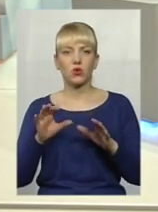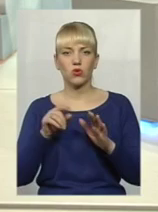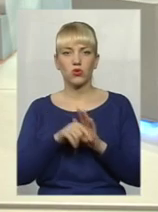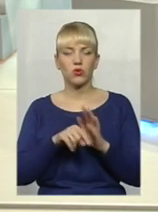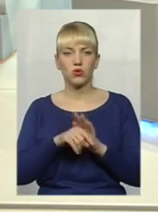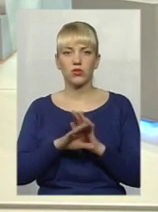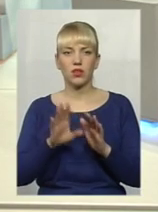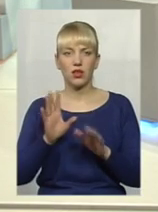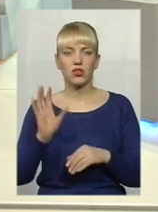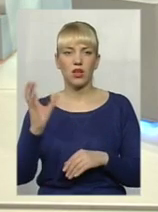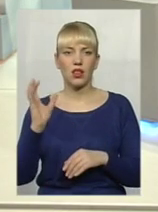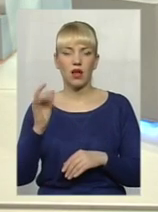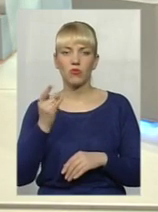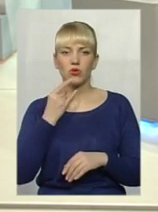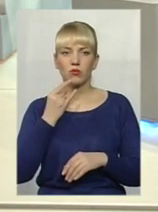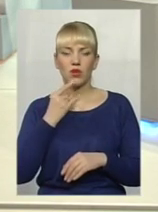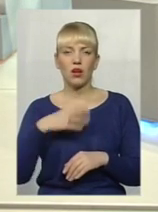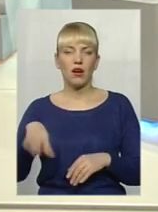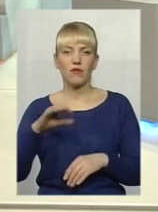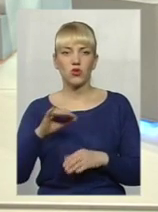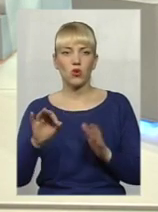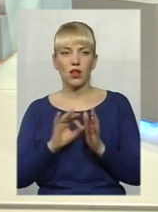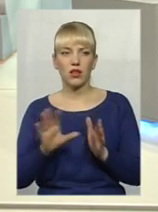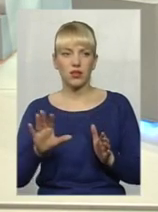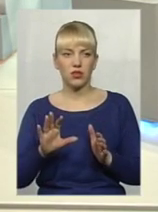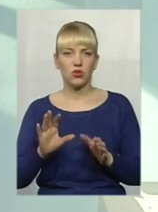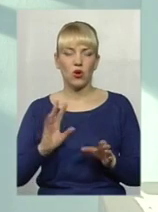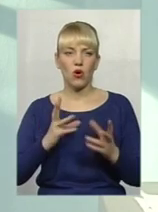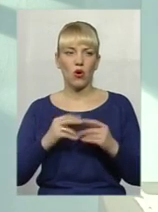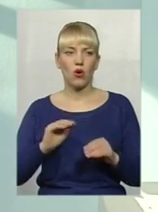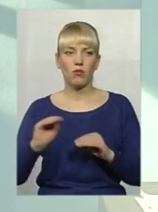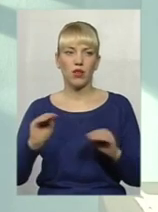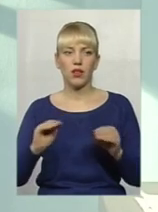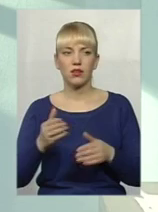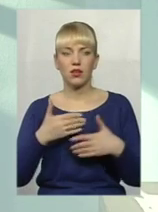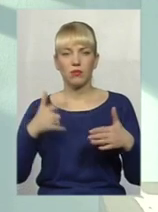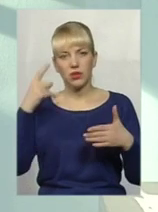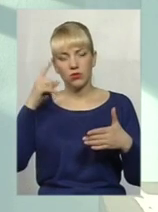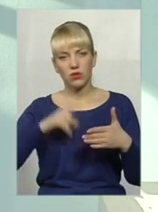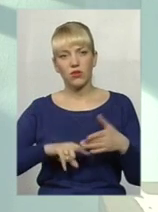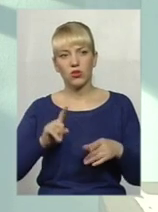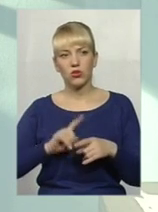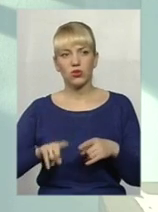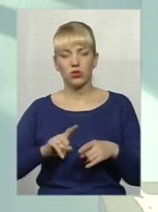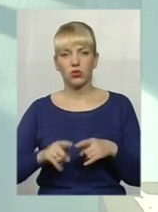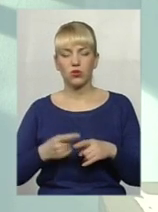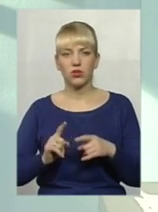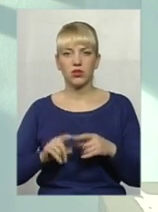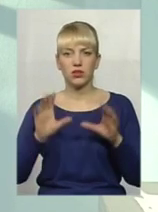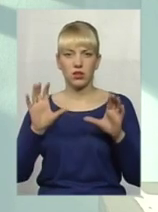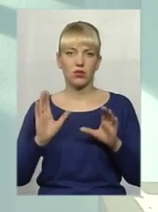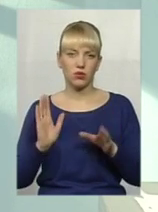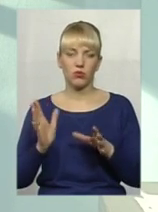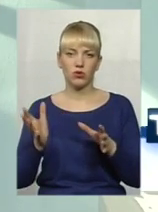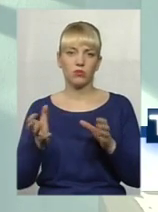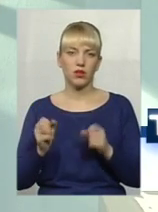лампочок чи батарейок, а всього електронного і електричного обладнання. І ми дуже сподіваємося, що скоро ці закони будуть прийняті.